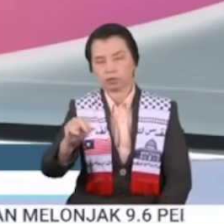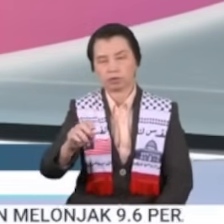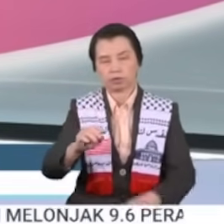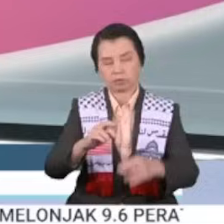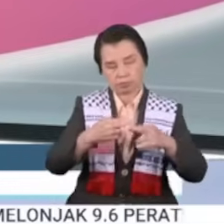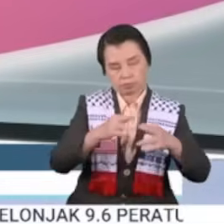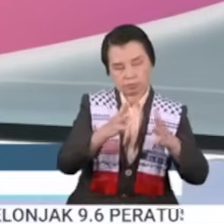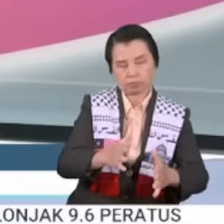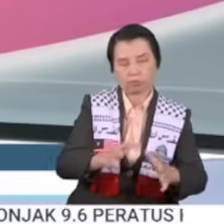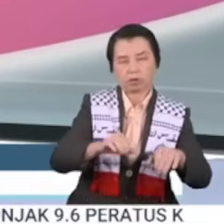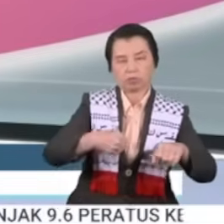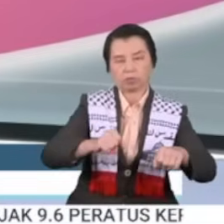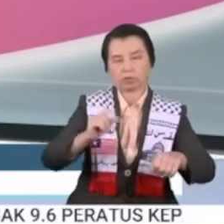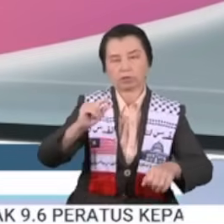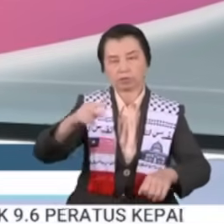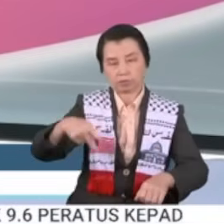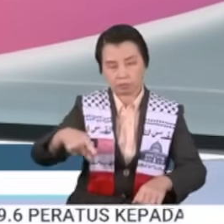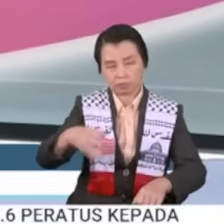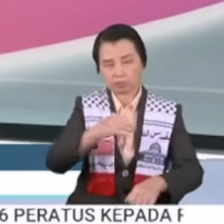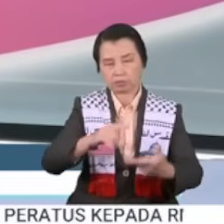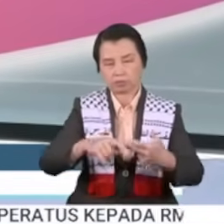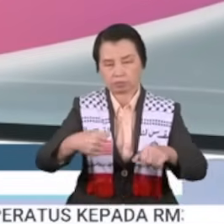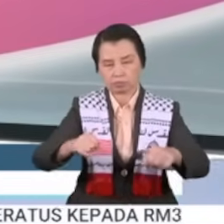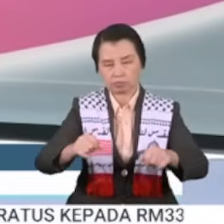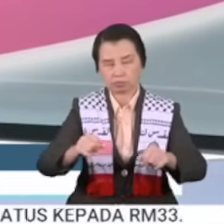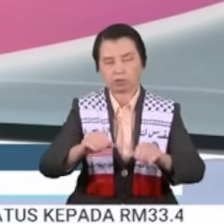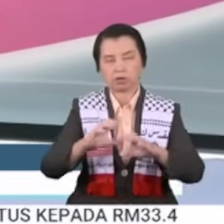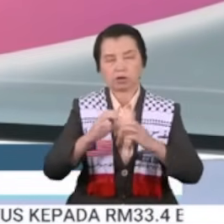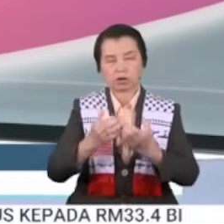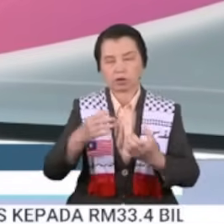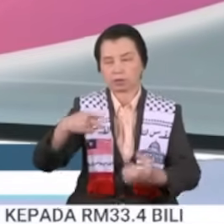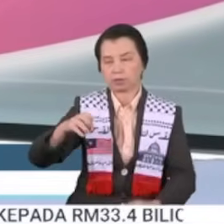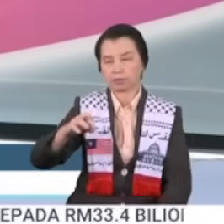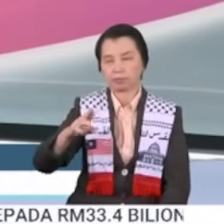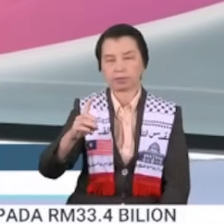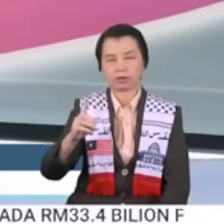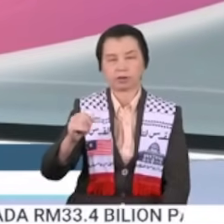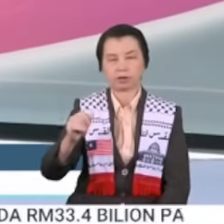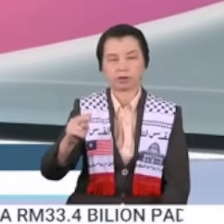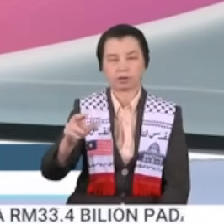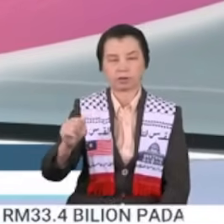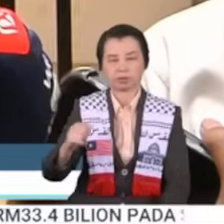rnf MotoGP hibatullah Fuad serta pelumba kelas perdana Raul